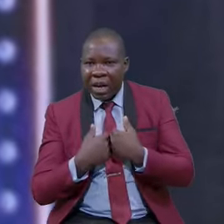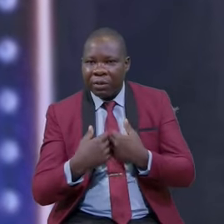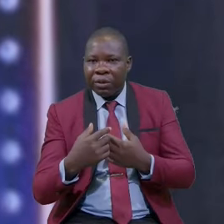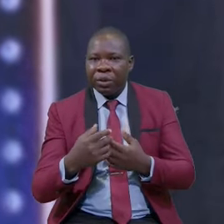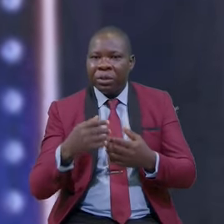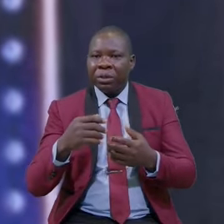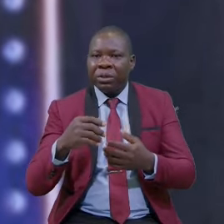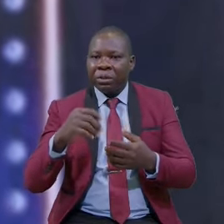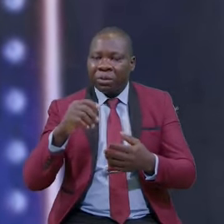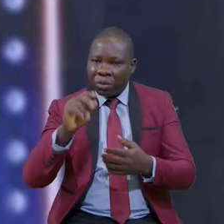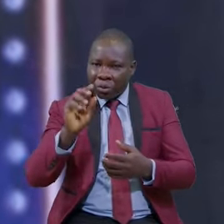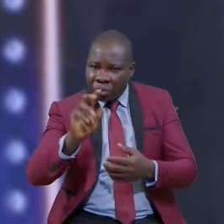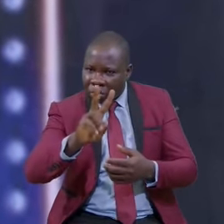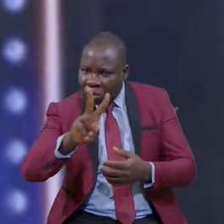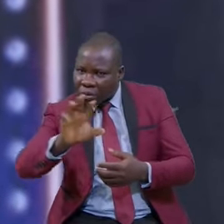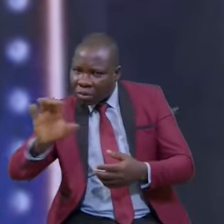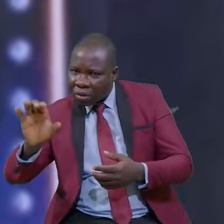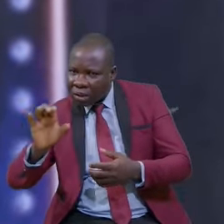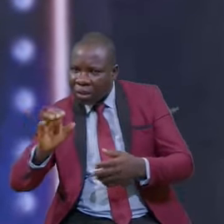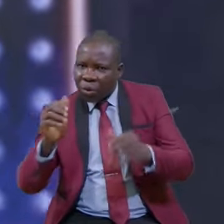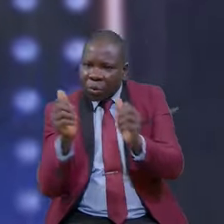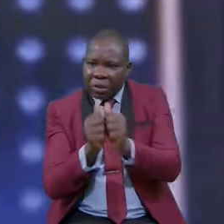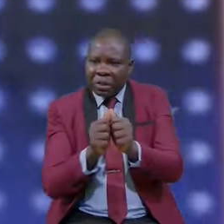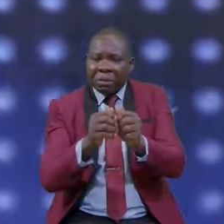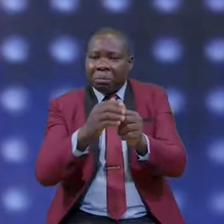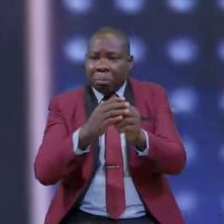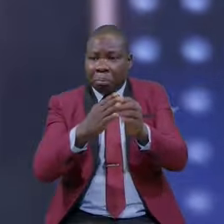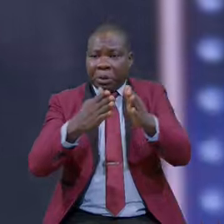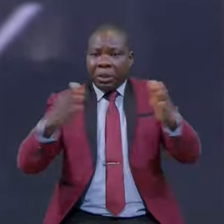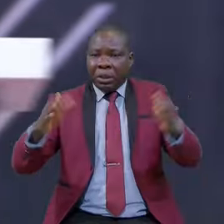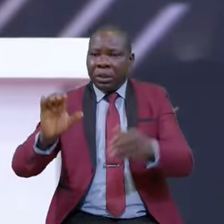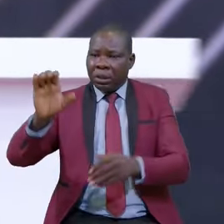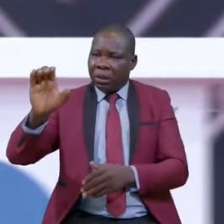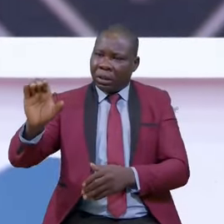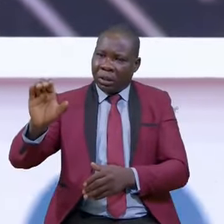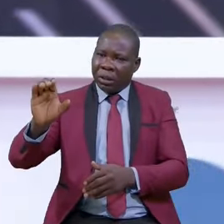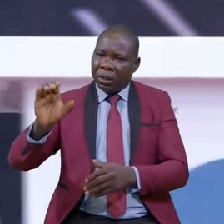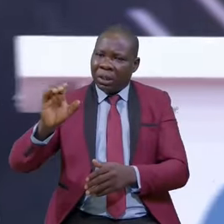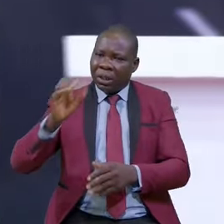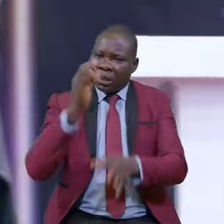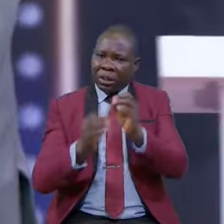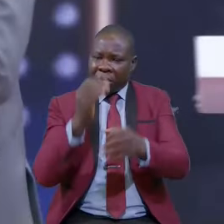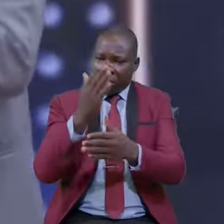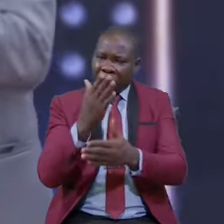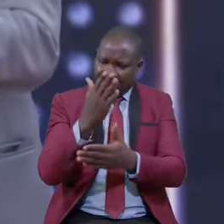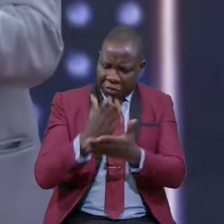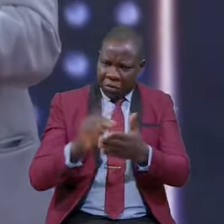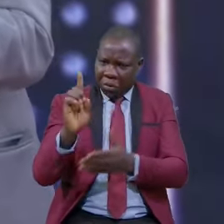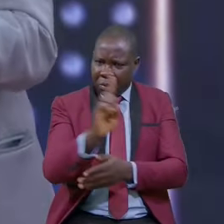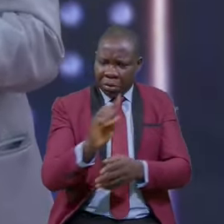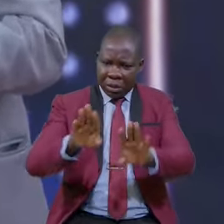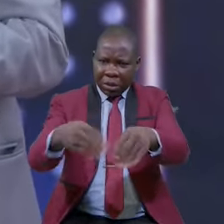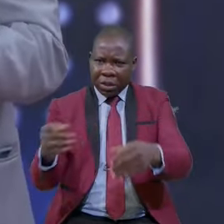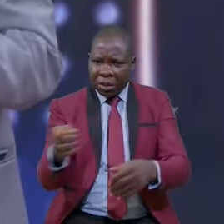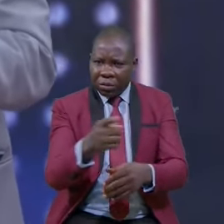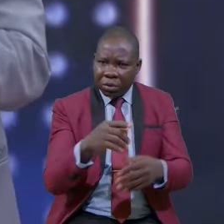six. Le grand six. If somebody gave you si quelqu'un vous donne et vous regardez le billet, ah, c'est merveilleux.